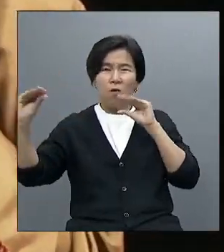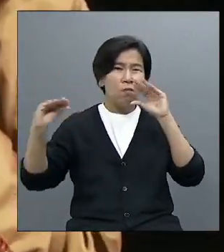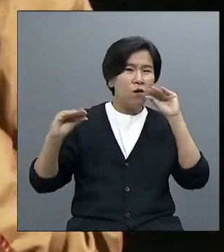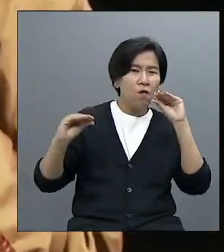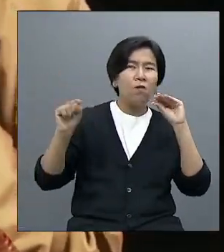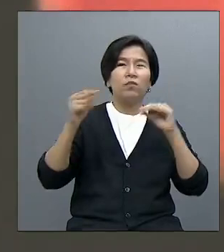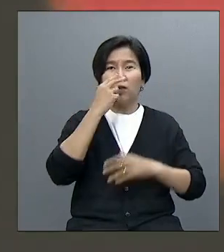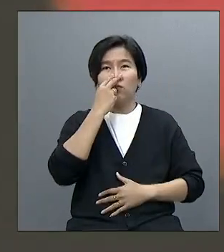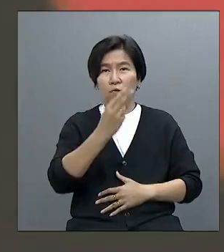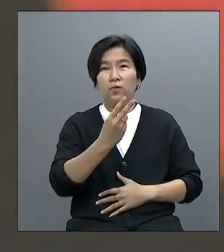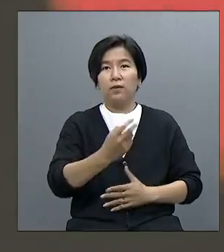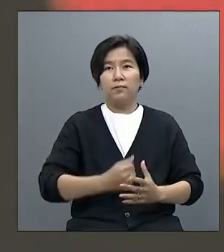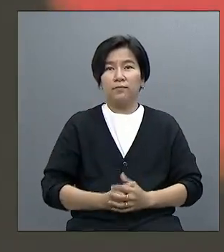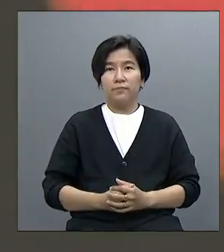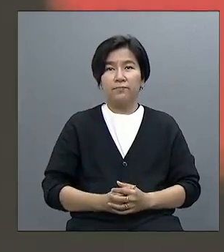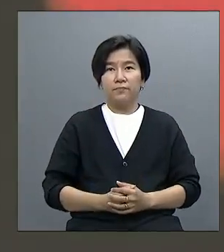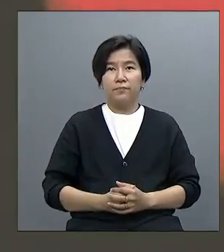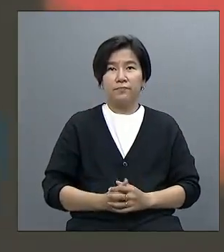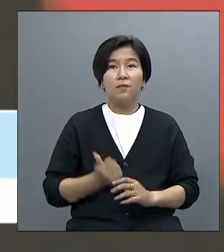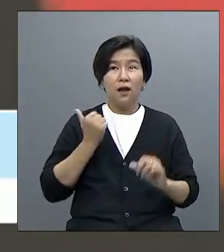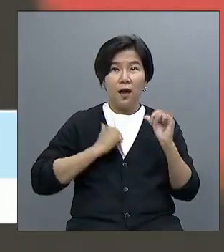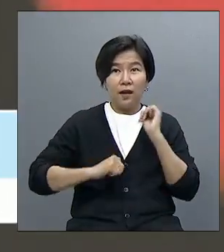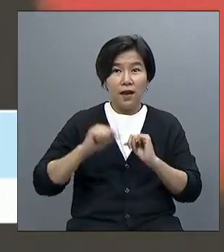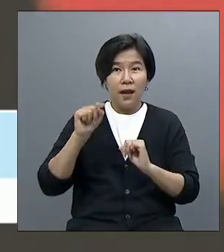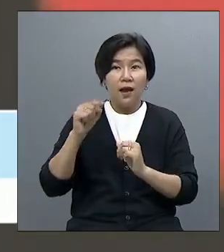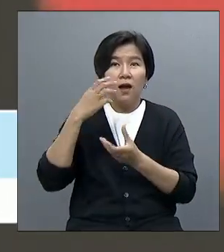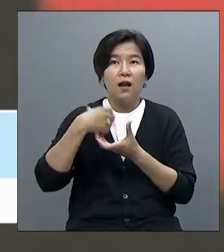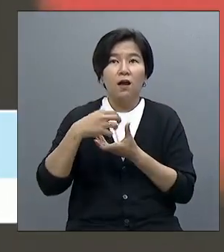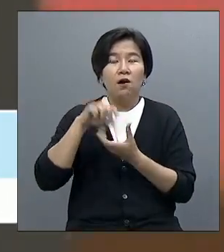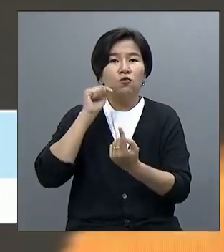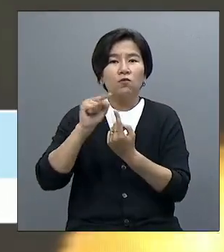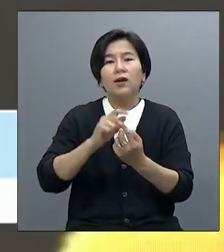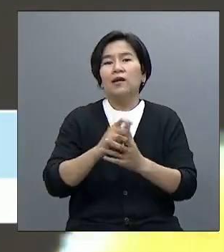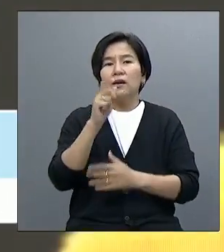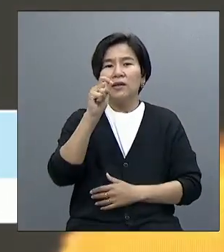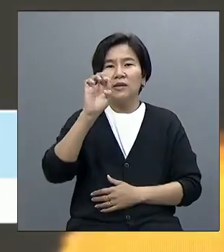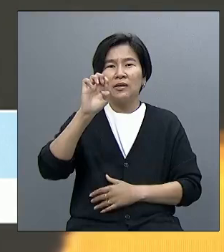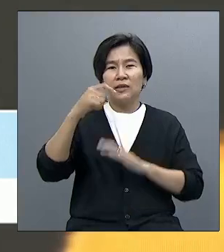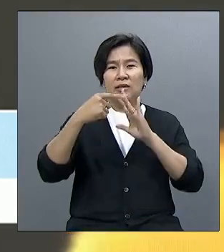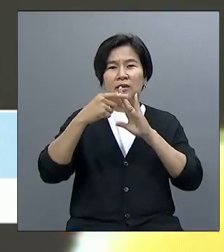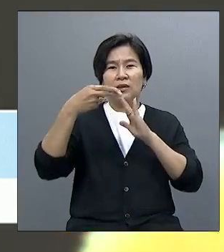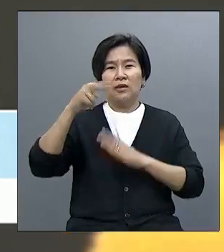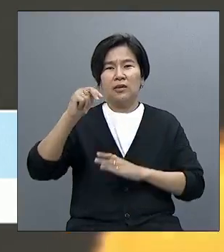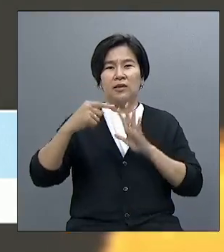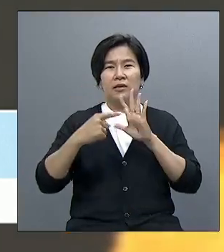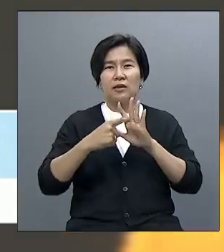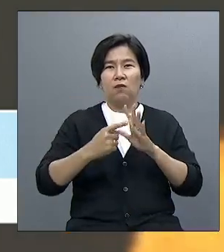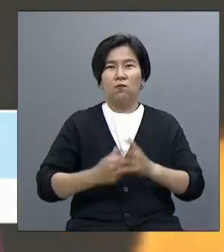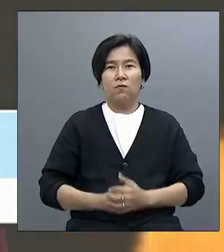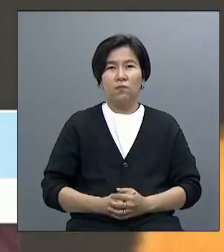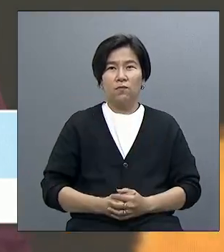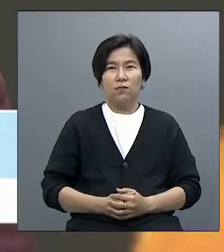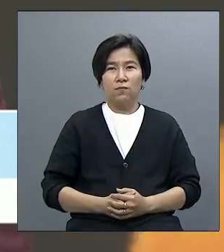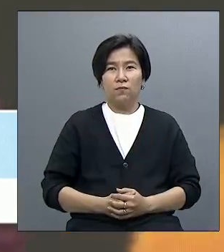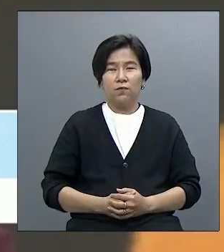ราไปดูเนี่ยก็คือว่าจะยกเรื่องขึ้นมาครับครูซึ่งในเรื่องเนี่ยคือเราเล่าเรื่องอีเหนา คร ับตามสมญาของคุณพุ่มบุษ